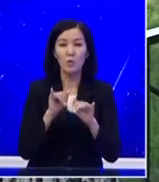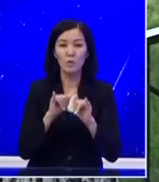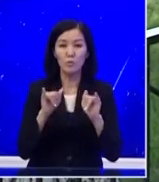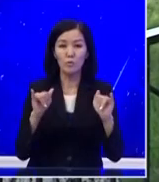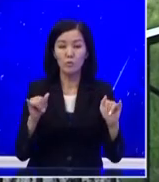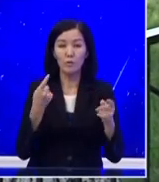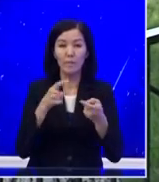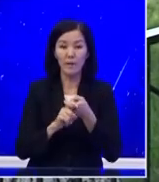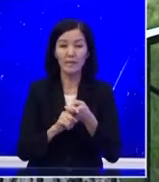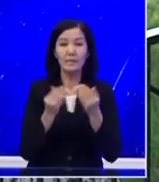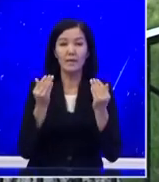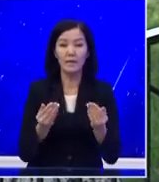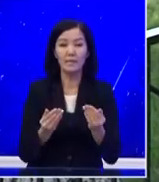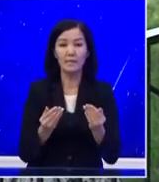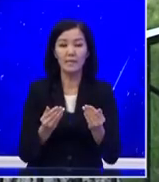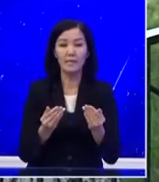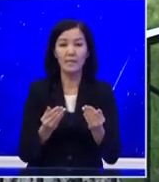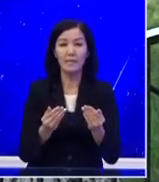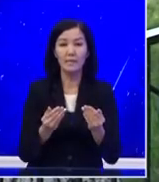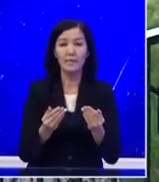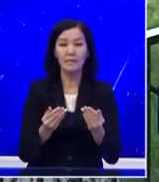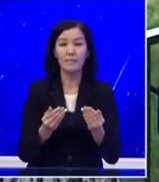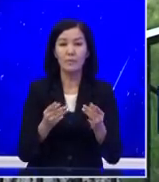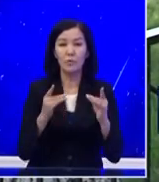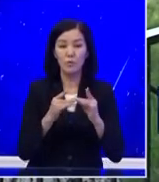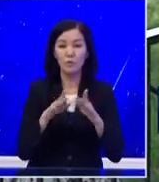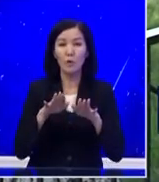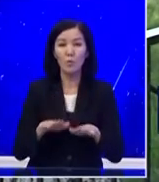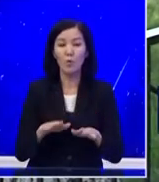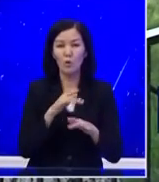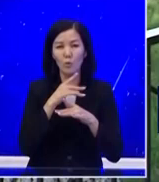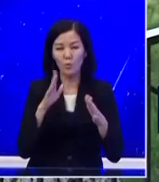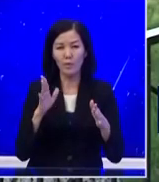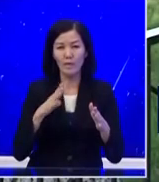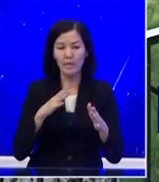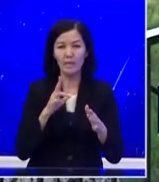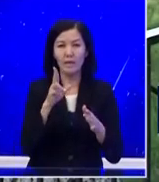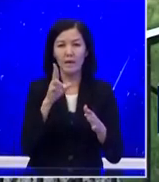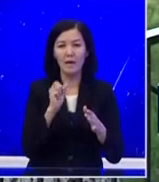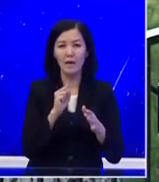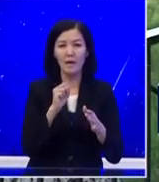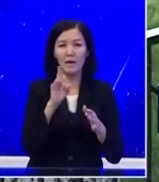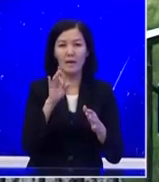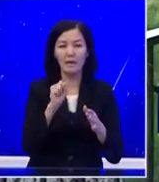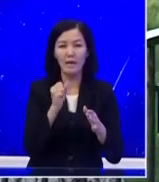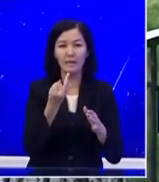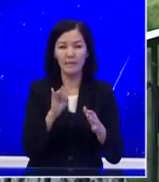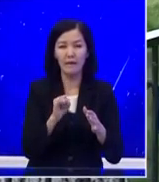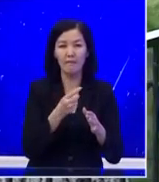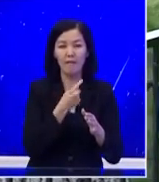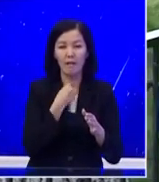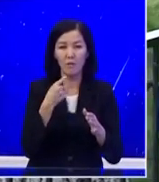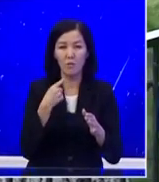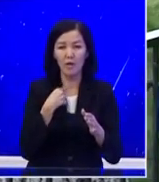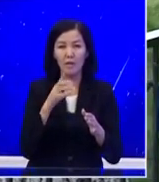таңда инфекциялық төсек қорларда көбейтілді. Қарасай ауданында, Еңбекші Қазақ ауданында, мысалы Талдықорған